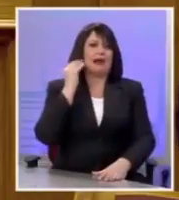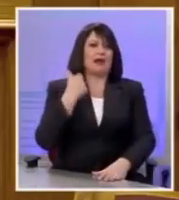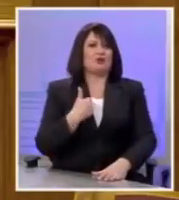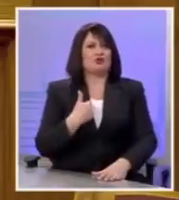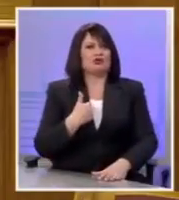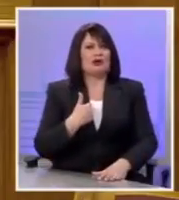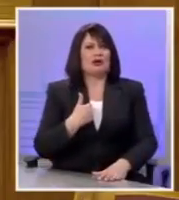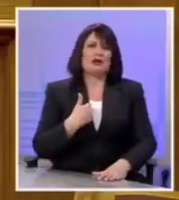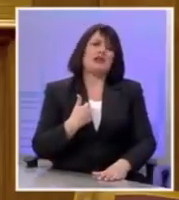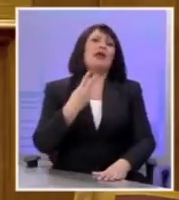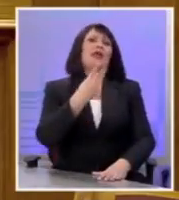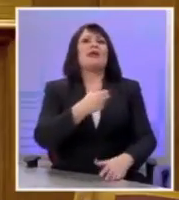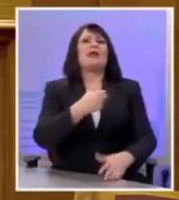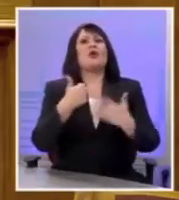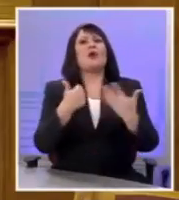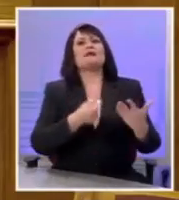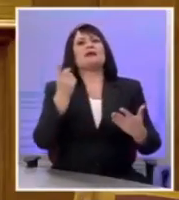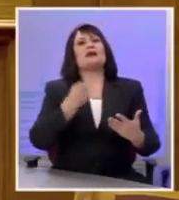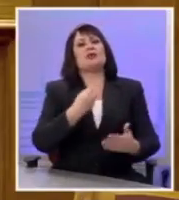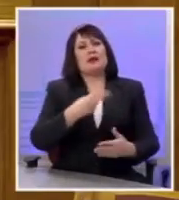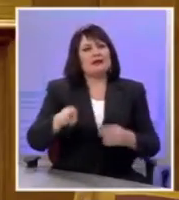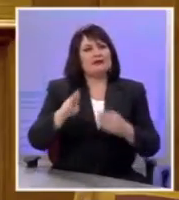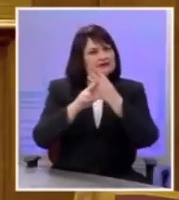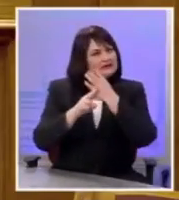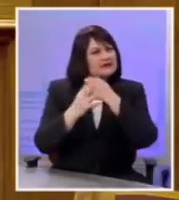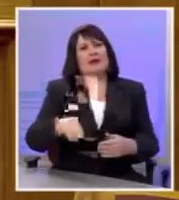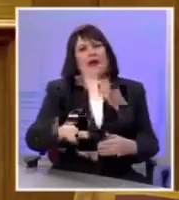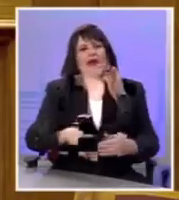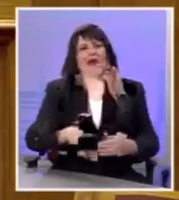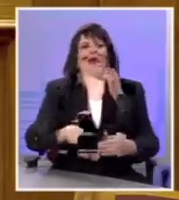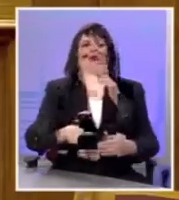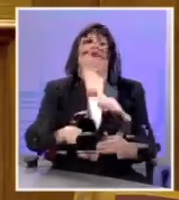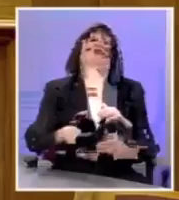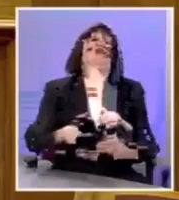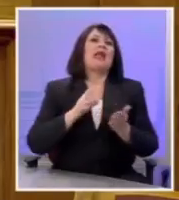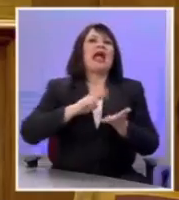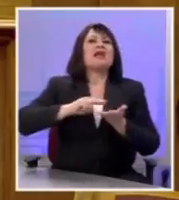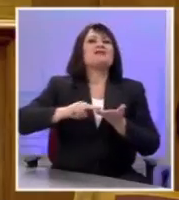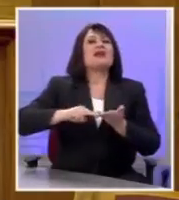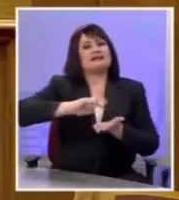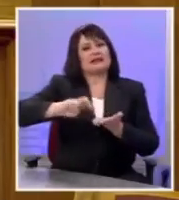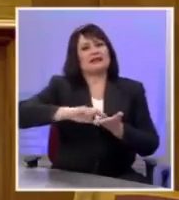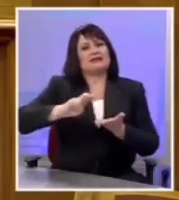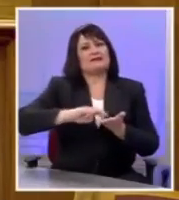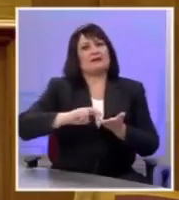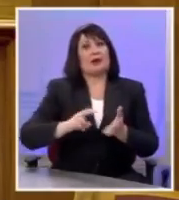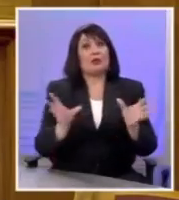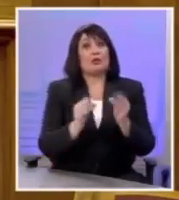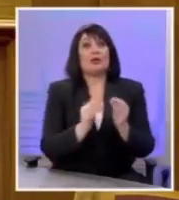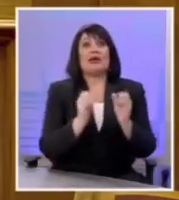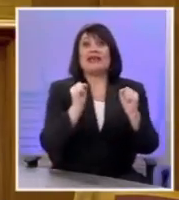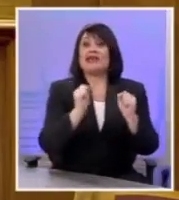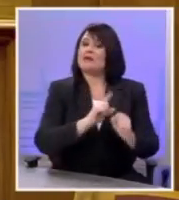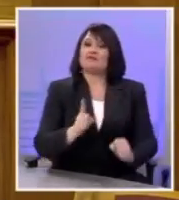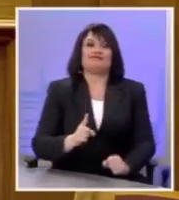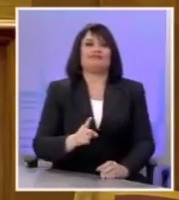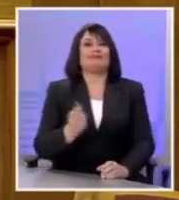το 2,6% αύξηση που υπάρχουν στις ασφαλιστικές εισφορές δεν πάνε στην υγεία. Λάθος.